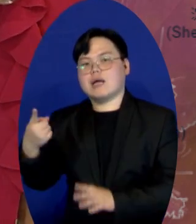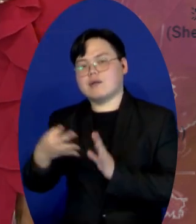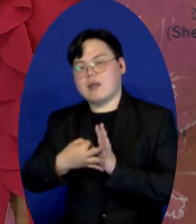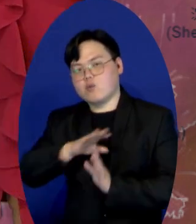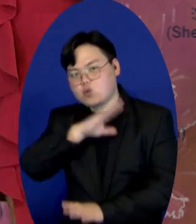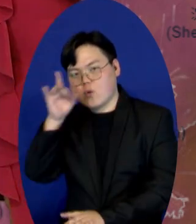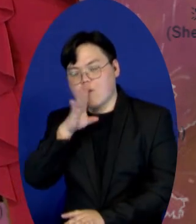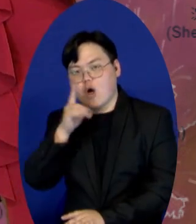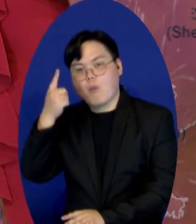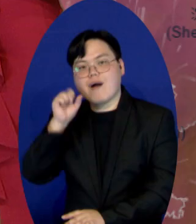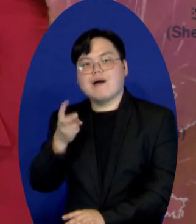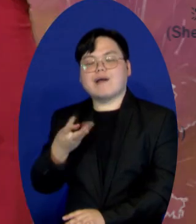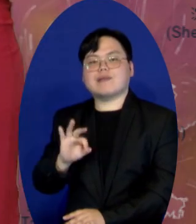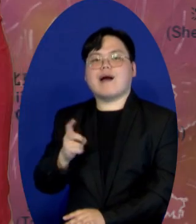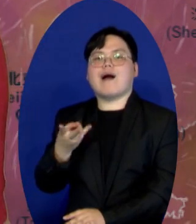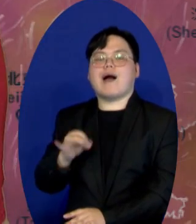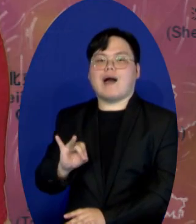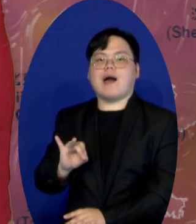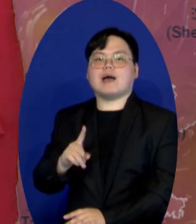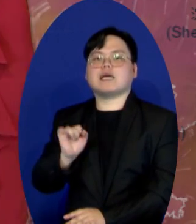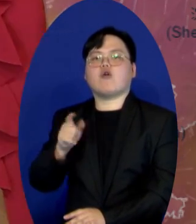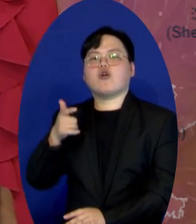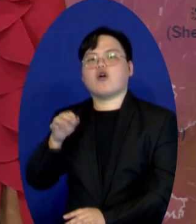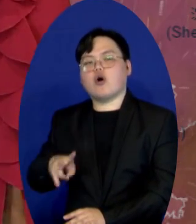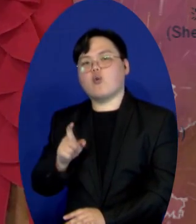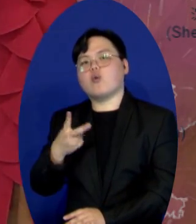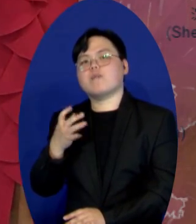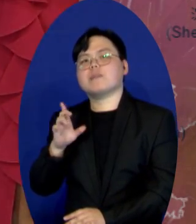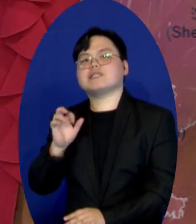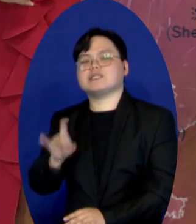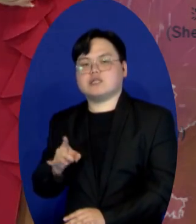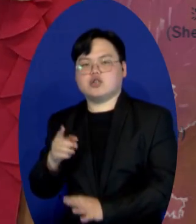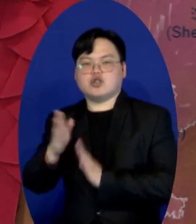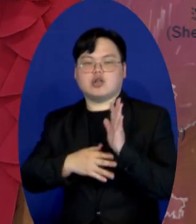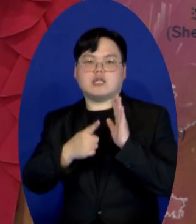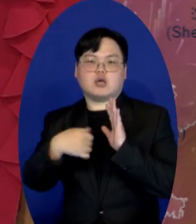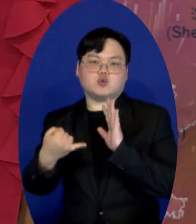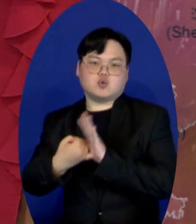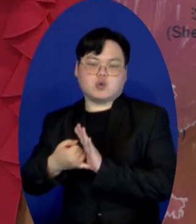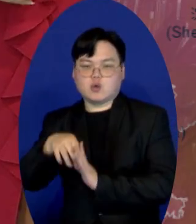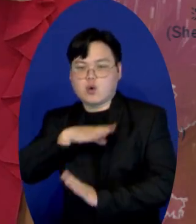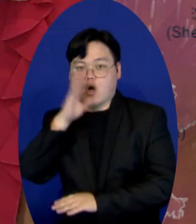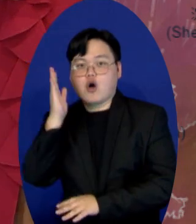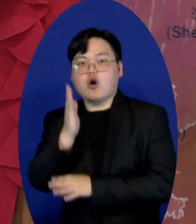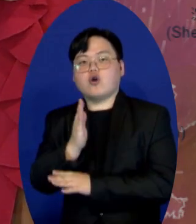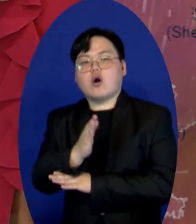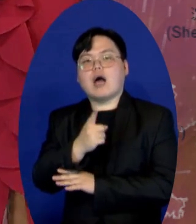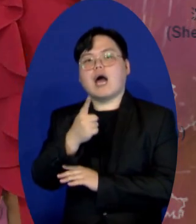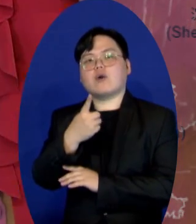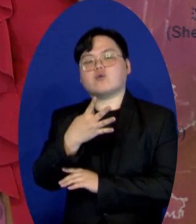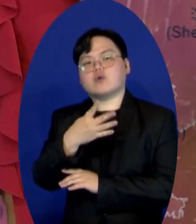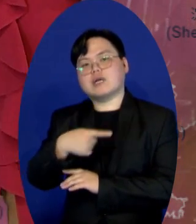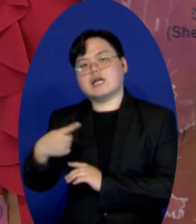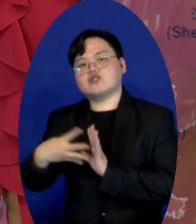градус дулаан. Монгол Алтай хангай хөвсгөлийн уулархан нутаг Захуун голын хүрэн мэлчэр орчимд шөнө 1-6 градус дулаан, өдөртөө 14-19 градус дулаан